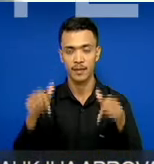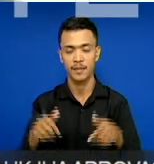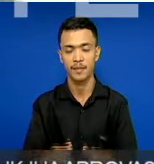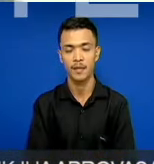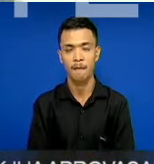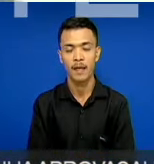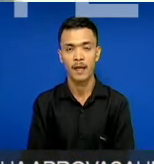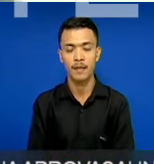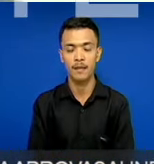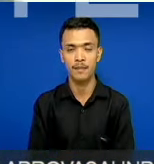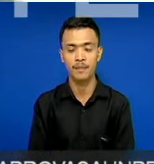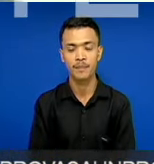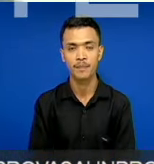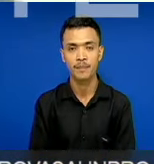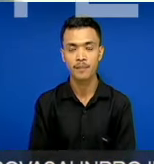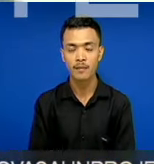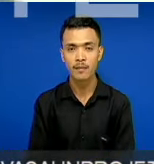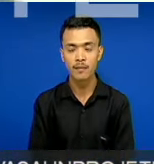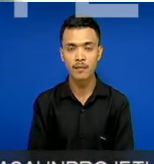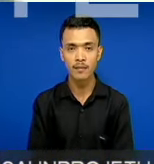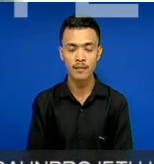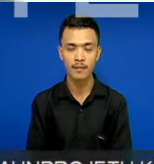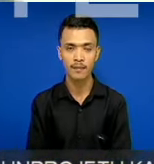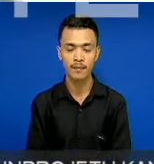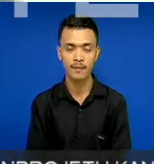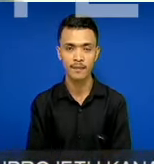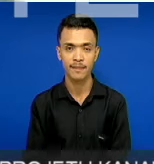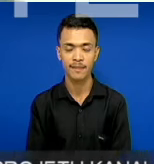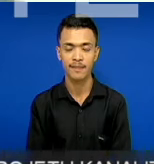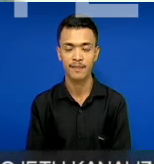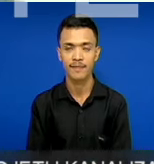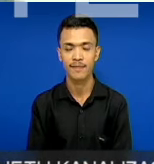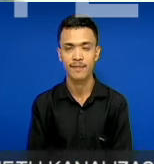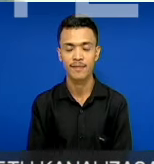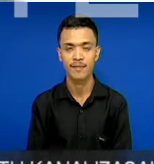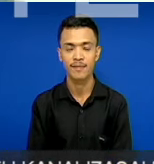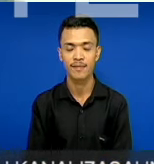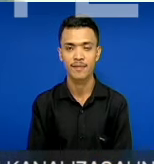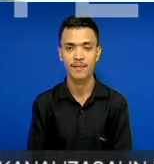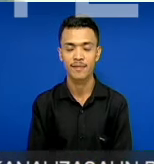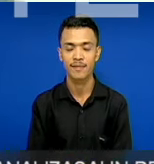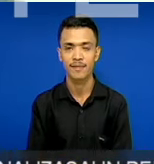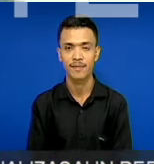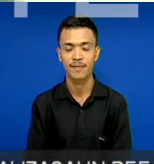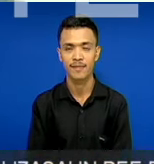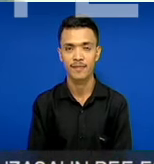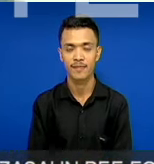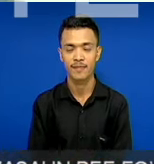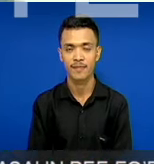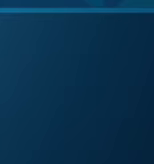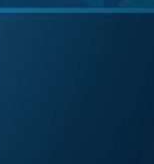di Kuala Lumpur Kumoro Dili, hawer sila regu ho Amaru Ornai. Hau entre ke hikas bai studio sentral ho di akompanya notisa seluk permai.